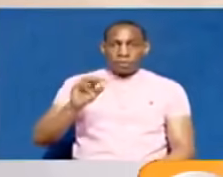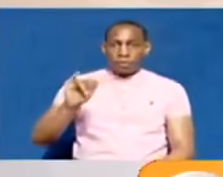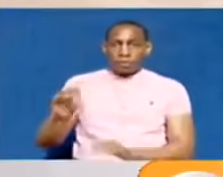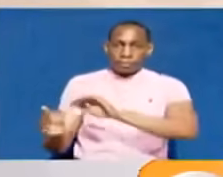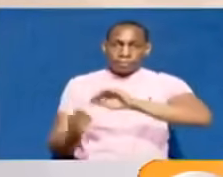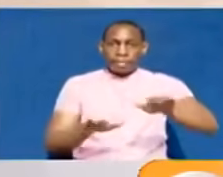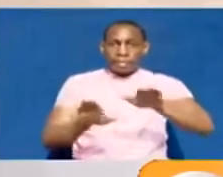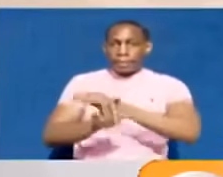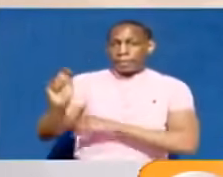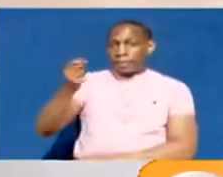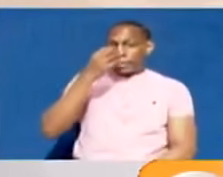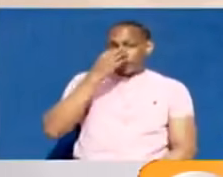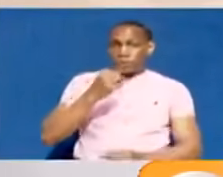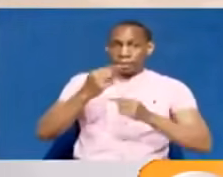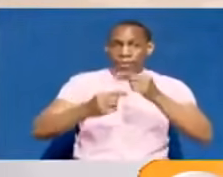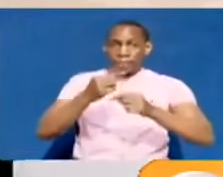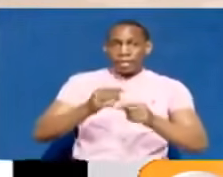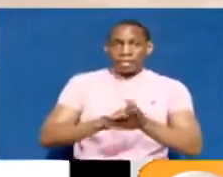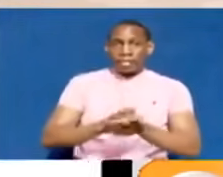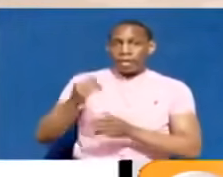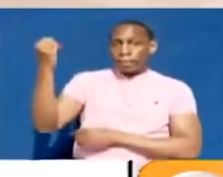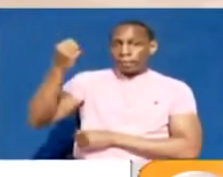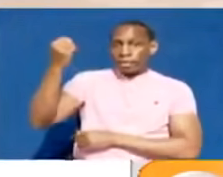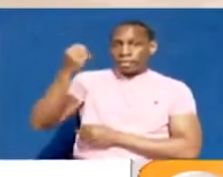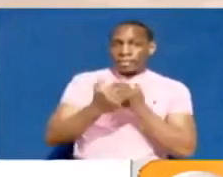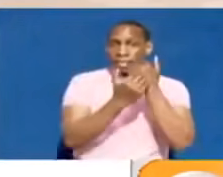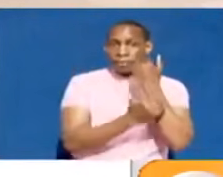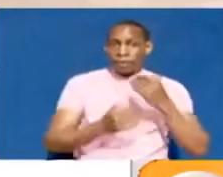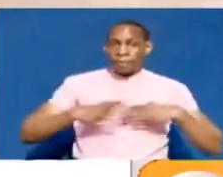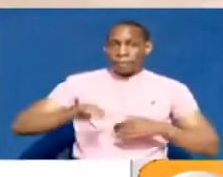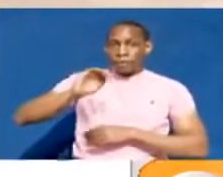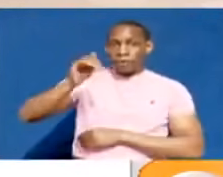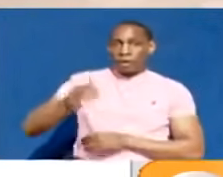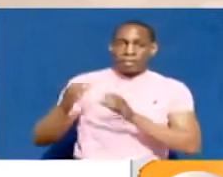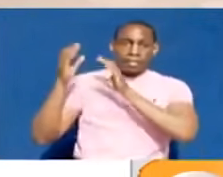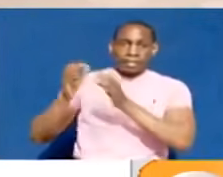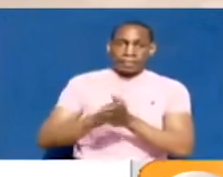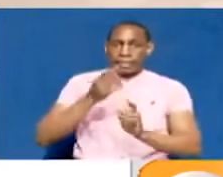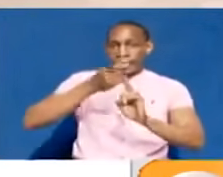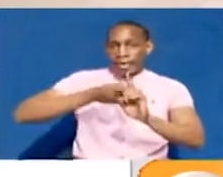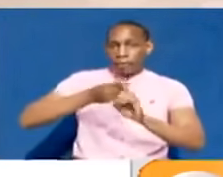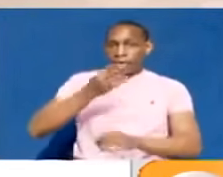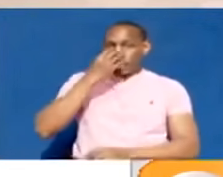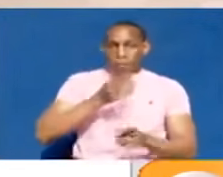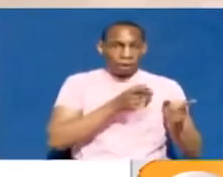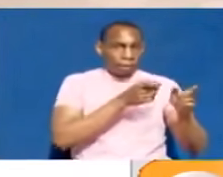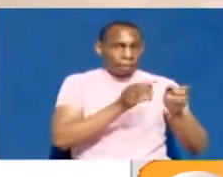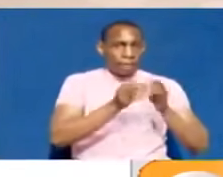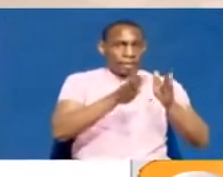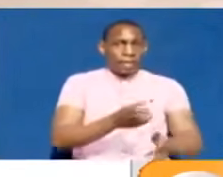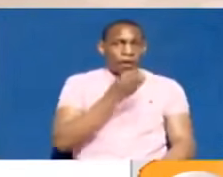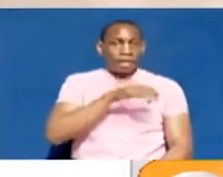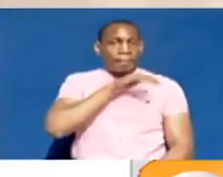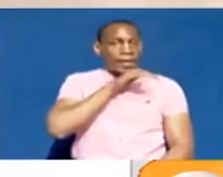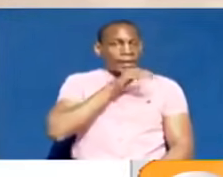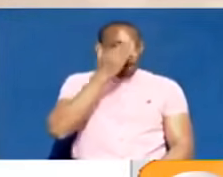Kwingineko, naibu wa rais William Ruto ameendeleza siasa zake za hasla katika kaunti za Kilifi na Kwale. Ruto amemsuta kinara wa